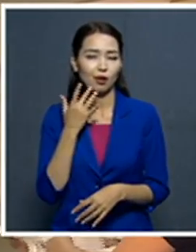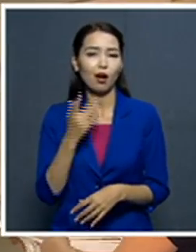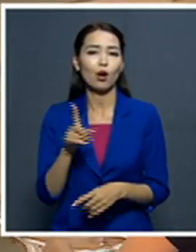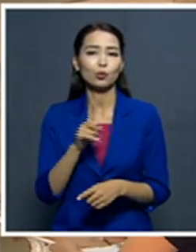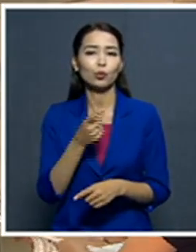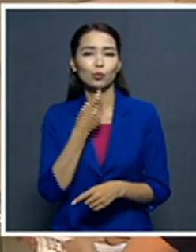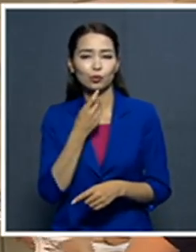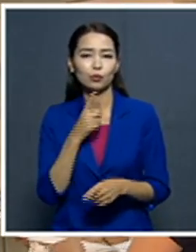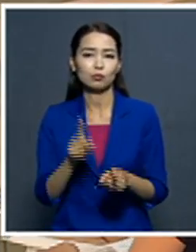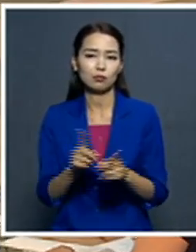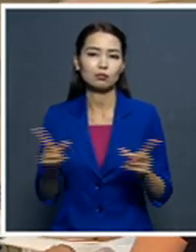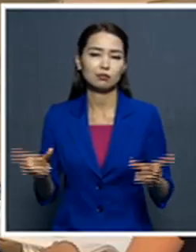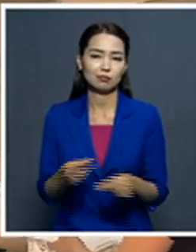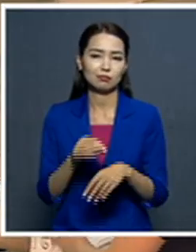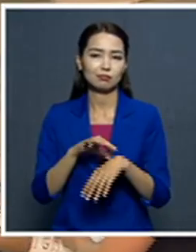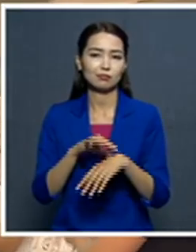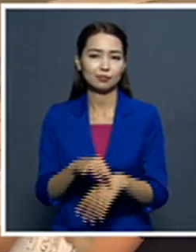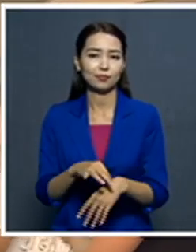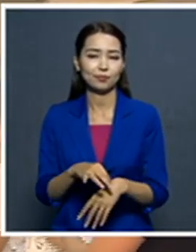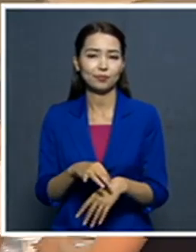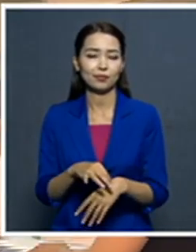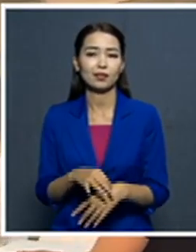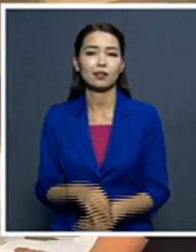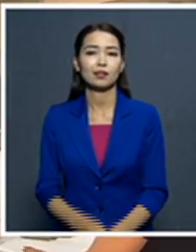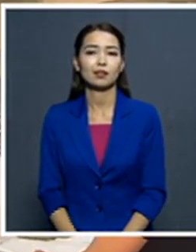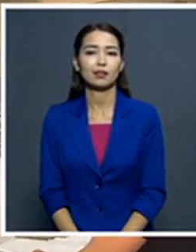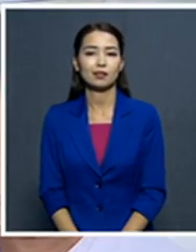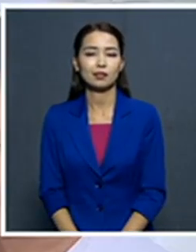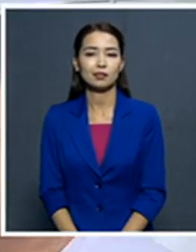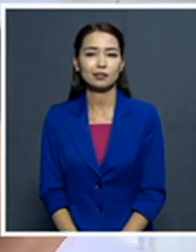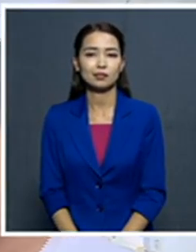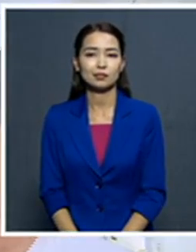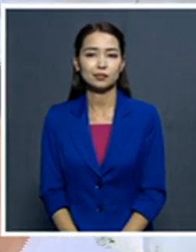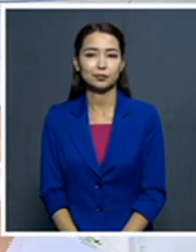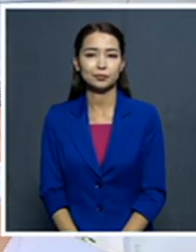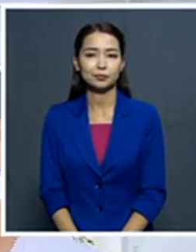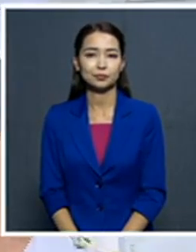арамызда аз емес. Сәуле Алдамұратқызы, Сапар Ақынқалжан, Қазақстан ұлттық телеарнасы.